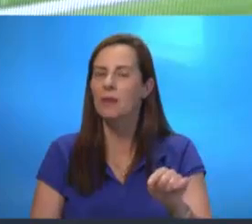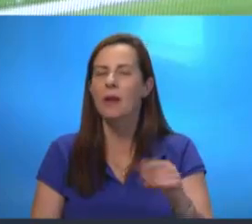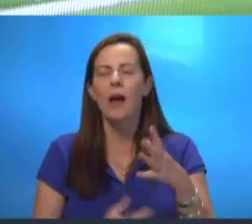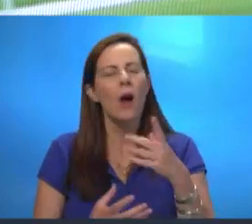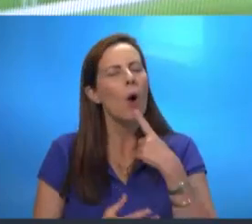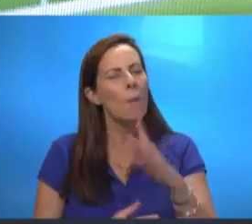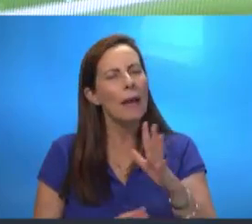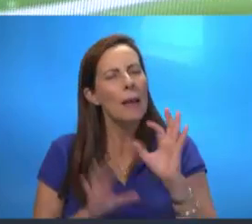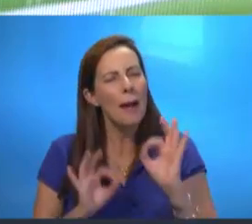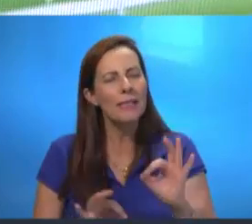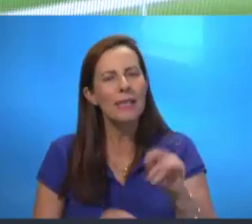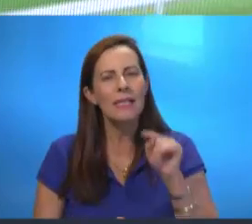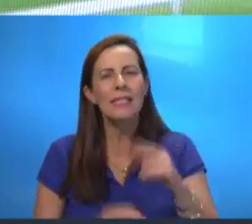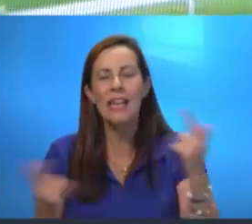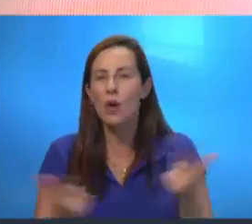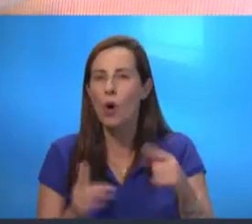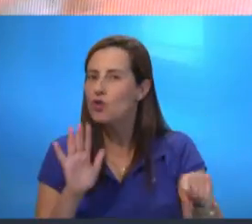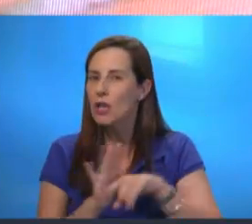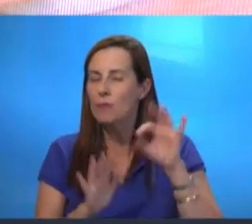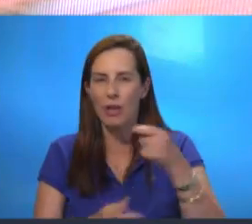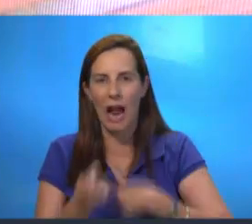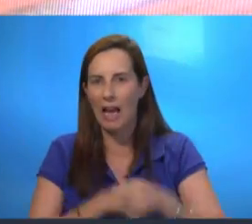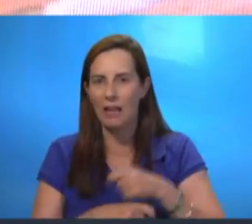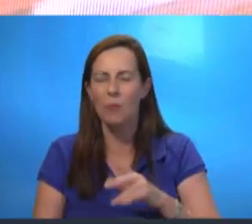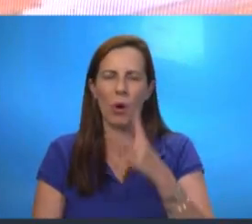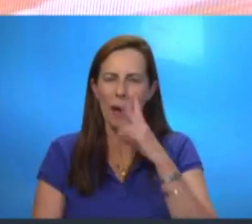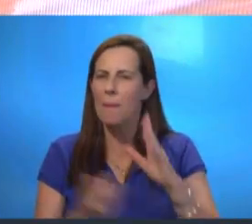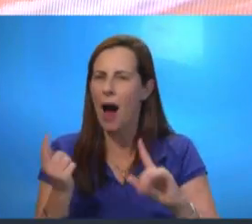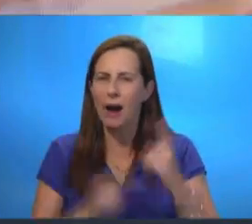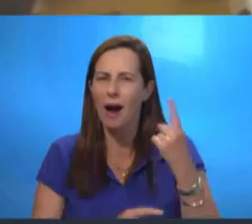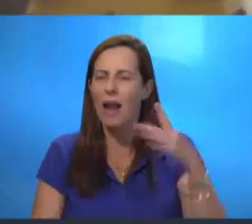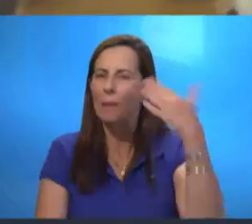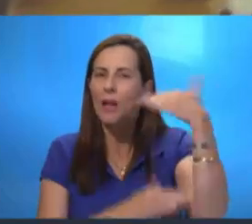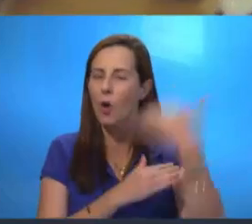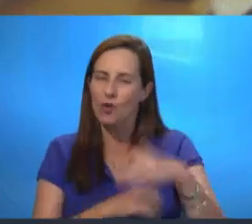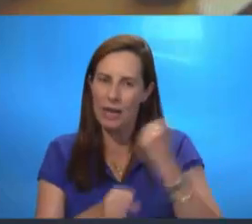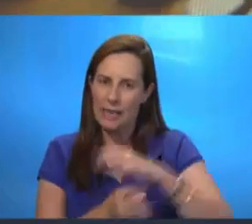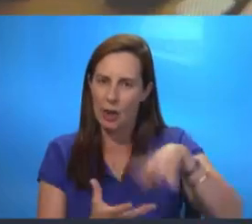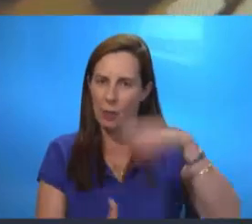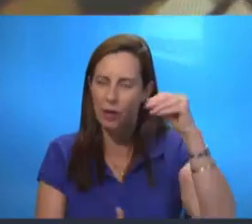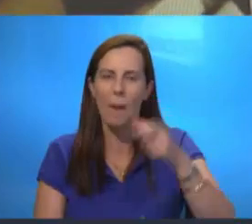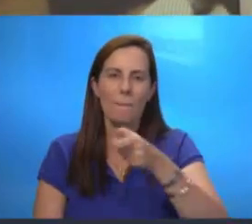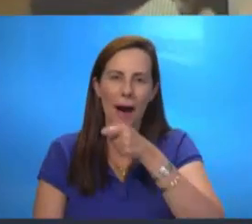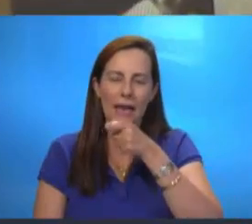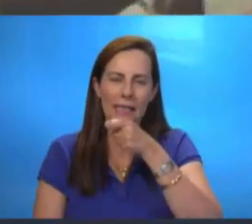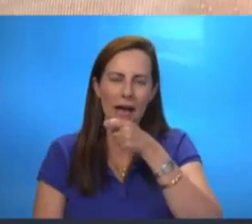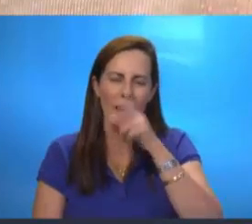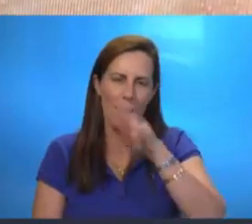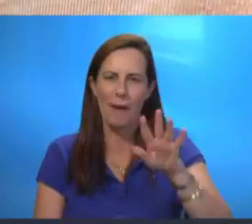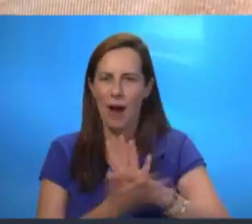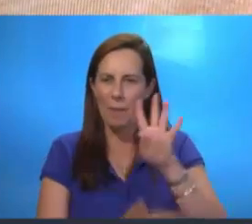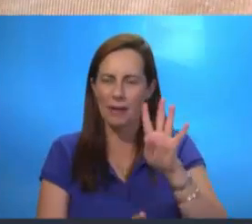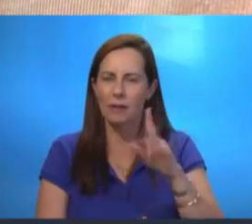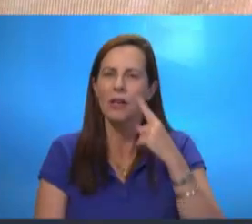כי למעשה מדובר באירוע שלילי מבחינה כלכלית. בואו נראה מה קרה למדינה האחרונה שערכה, ברזיל, מונדיאל 2014. ניקח